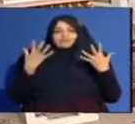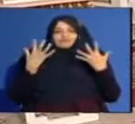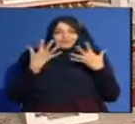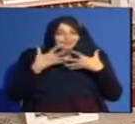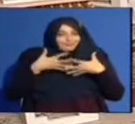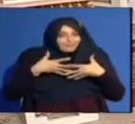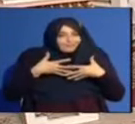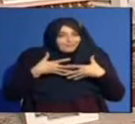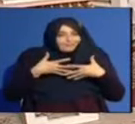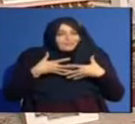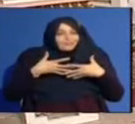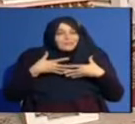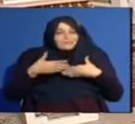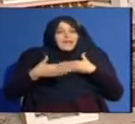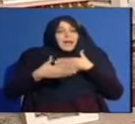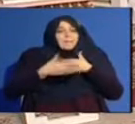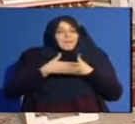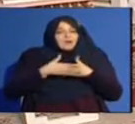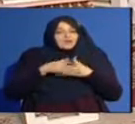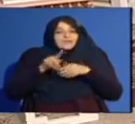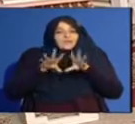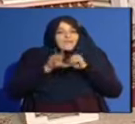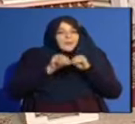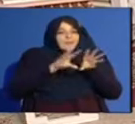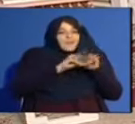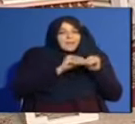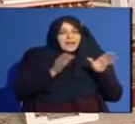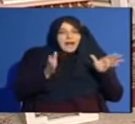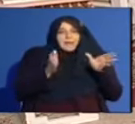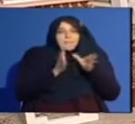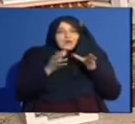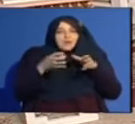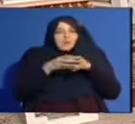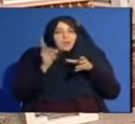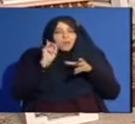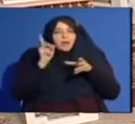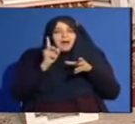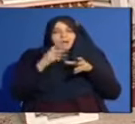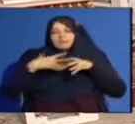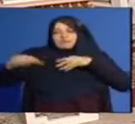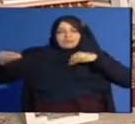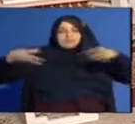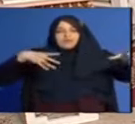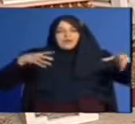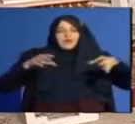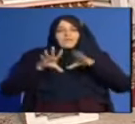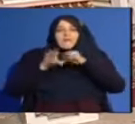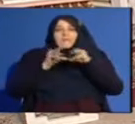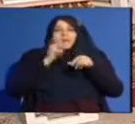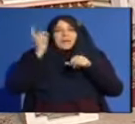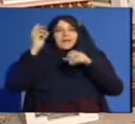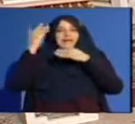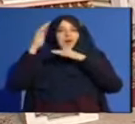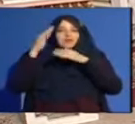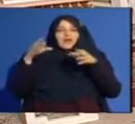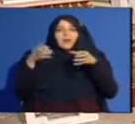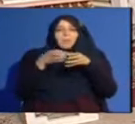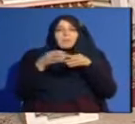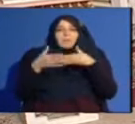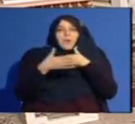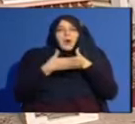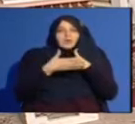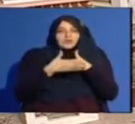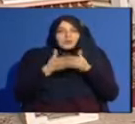من الاقتراب، اقتراب هذه الأسر بعضها ببعض، لكي لا تذوب، لكي لا تنهار. ومما نعرفه